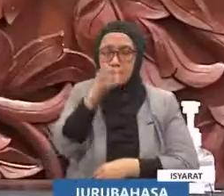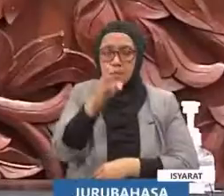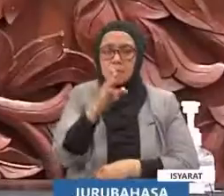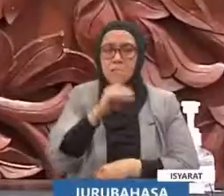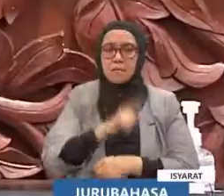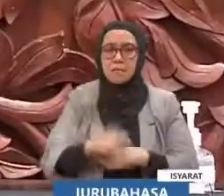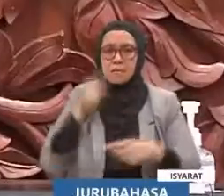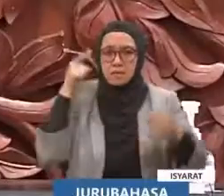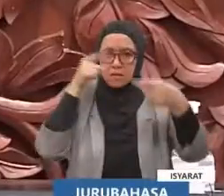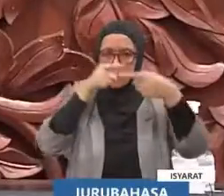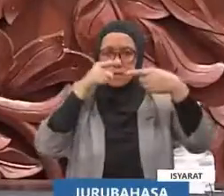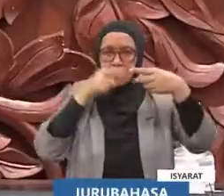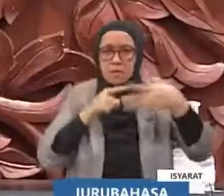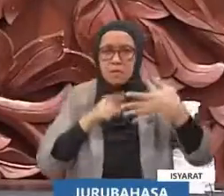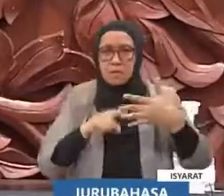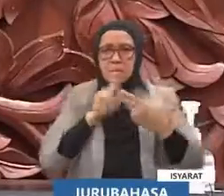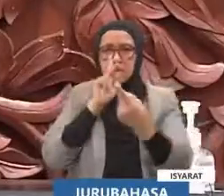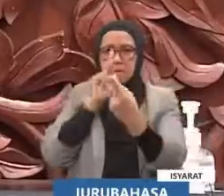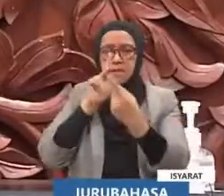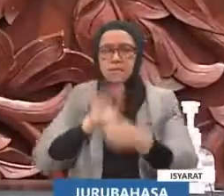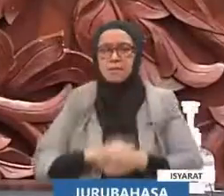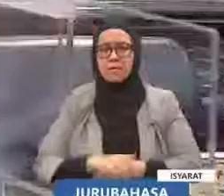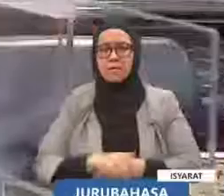Timbalan Menteri.